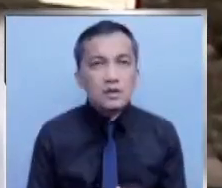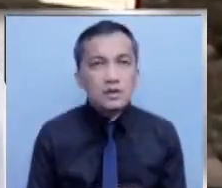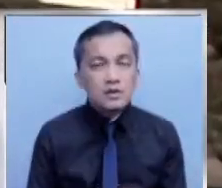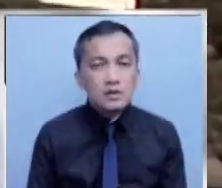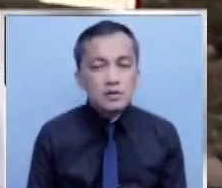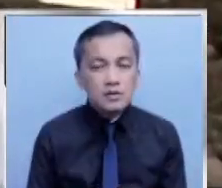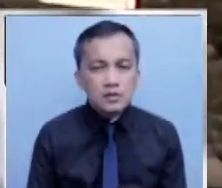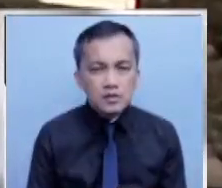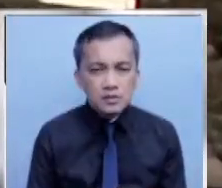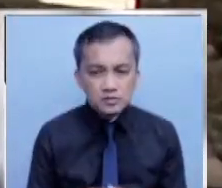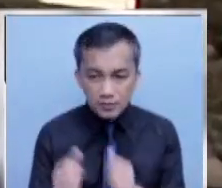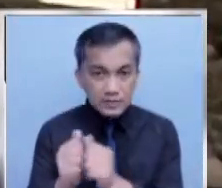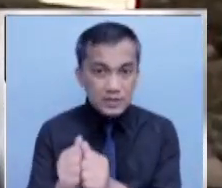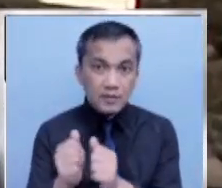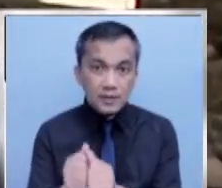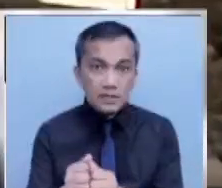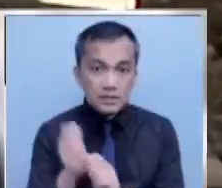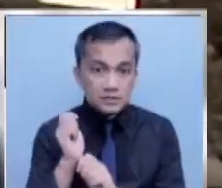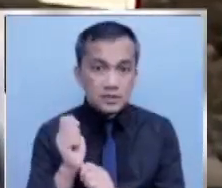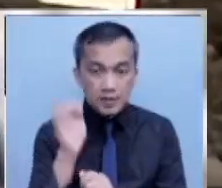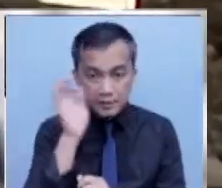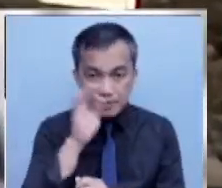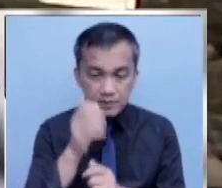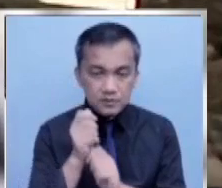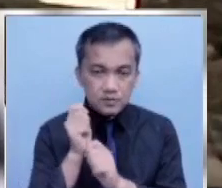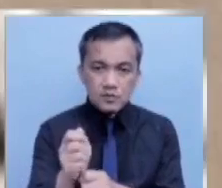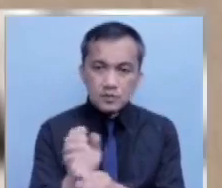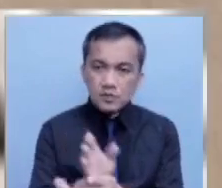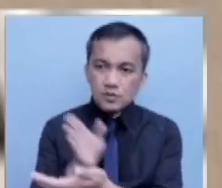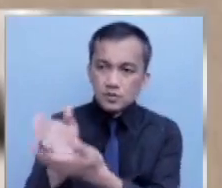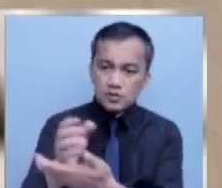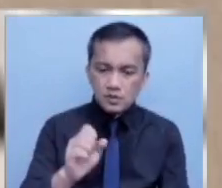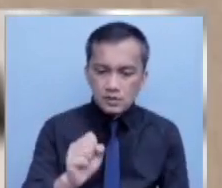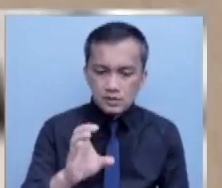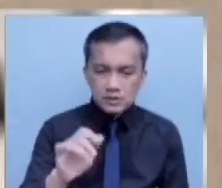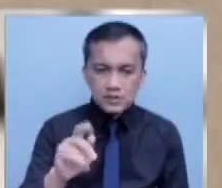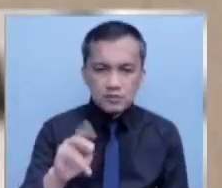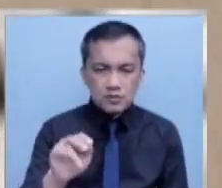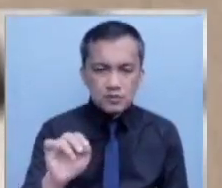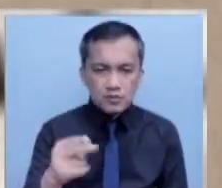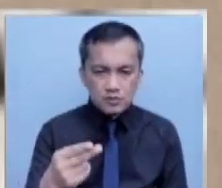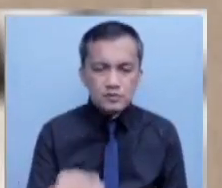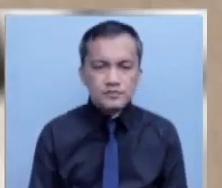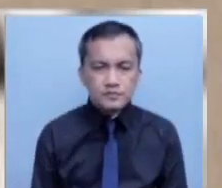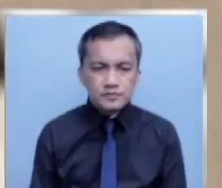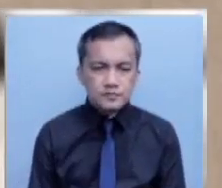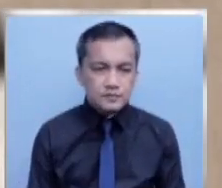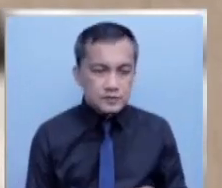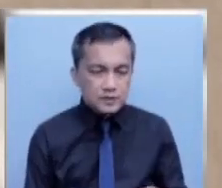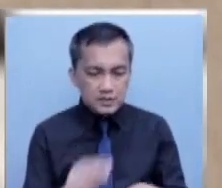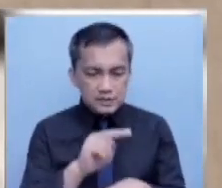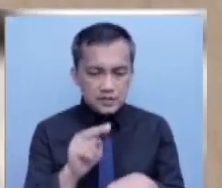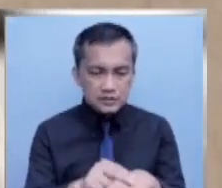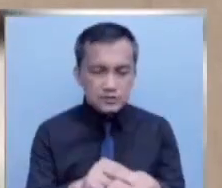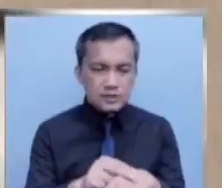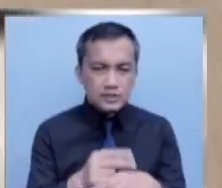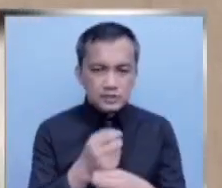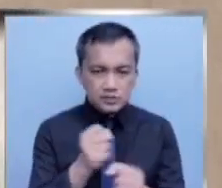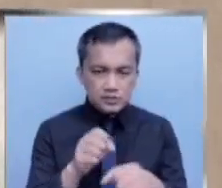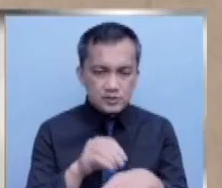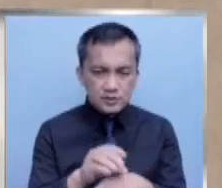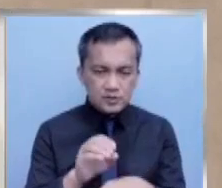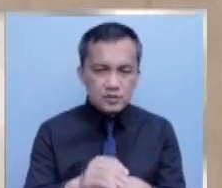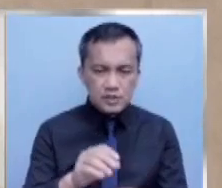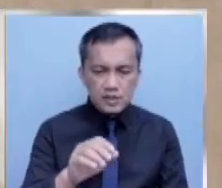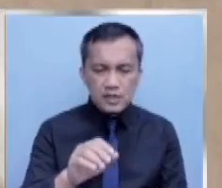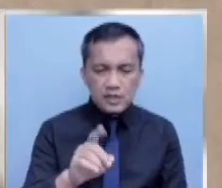umi-escort sa ating mga mangisda pagka nagagawi po sila ng Scarborough Shoal. Kaya inutusan na ni National Security Advisor Eduardo Anyo na siya